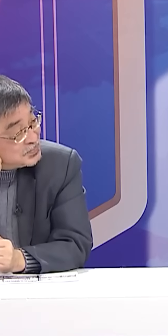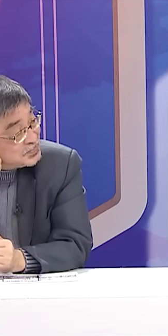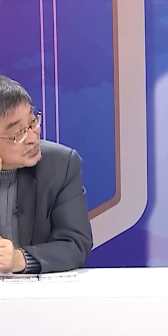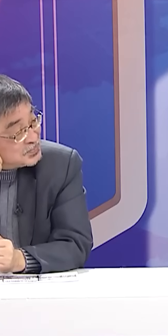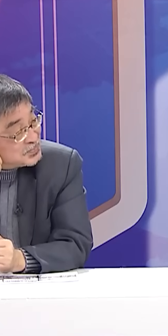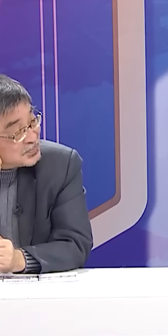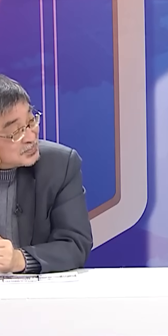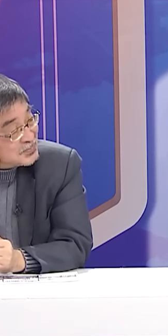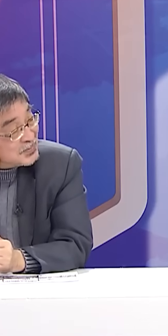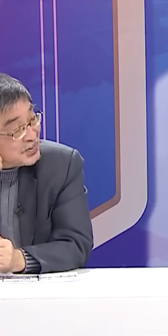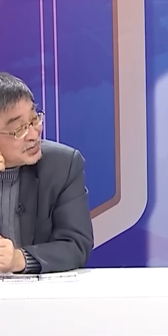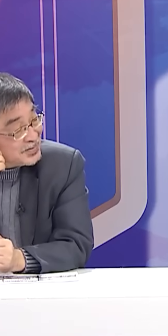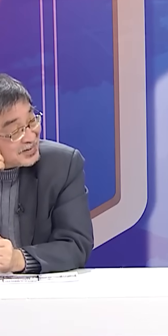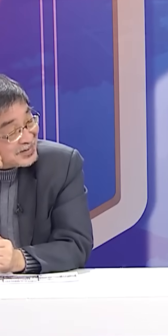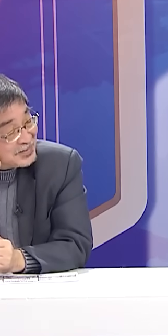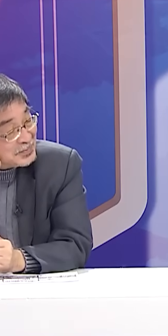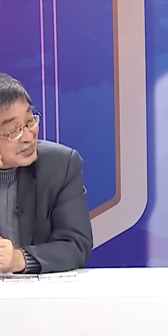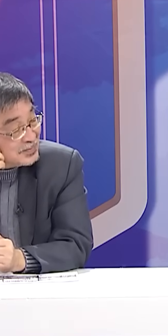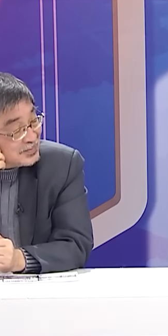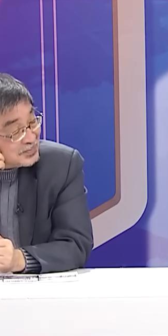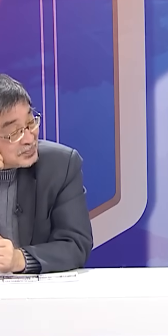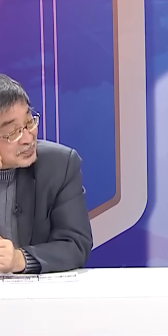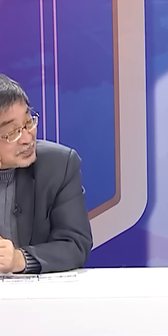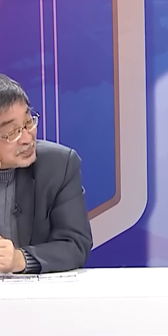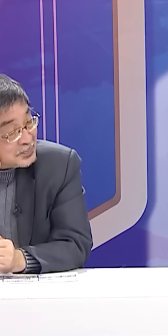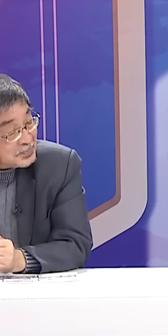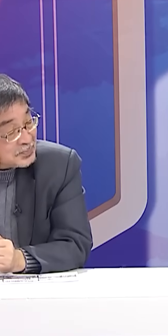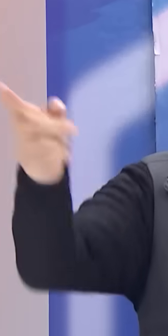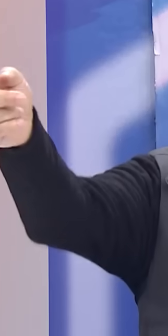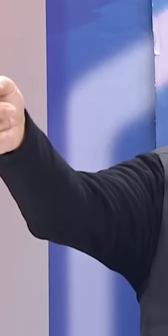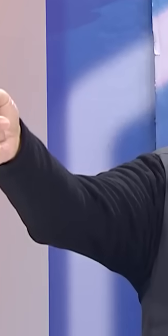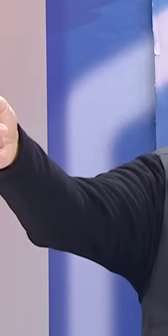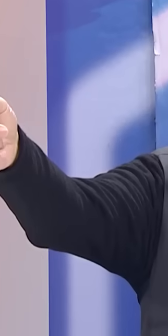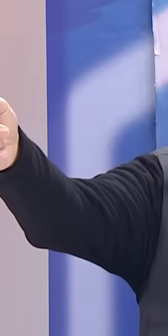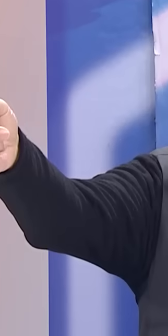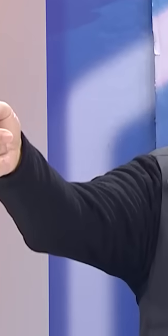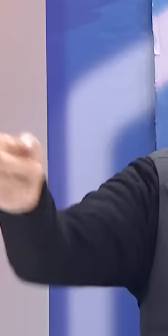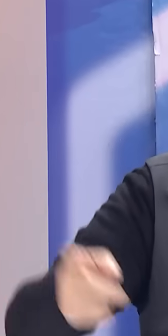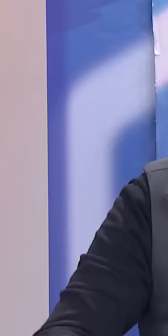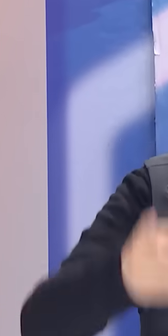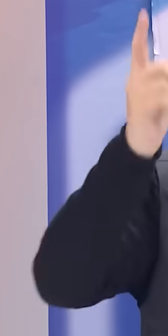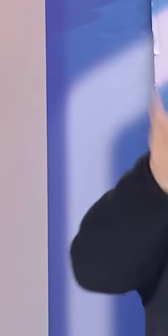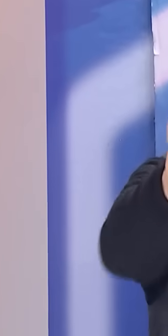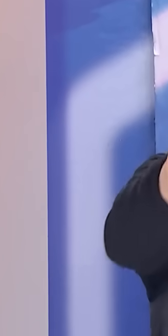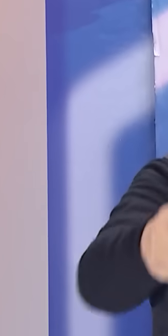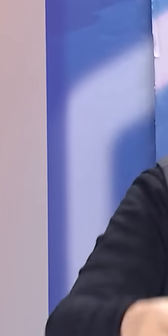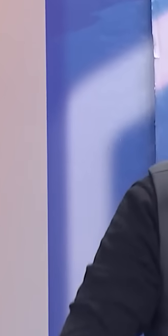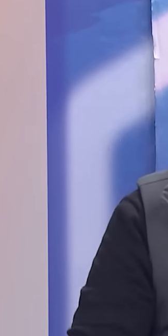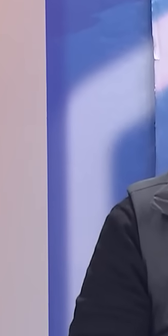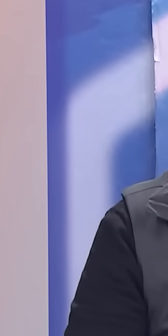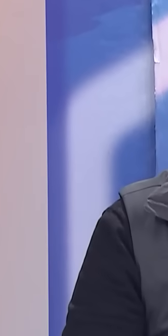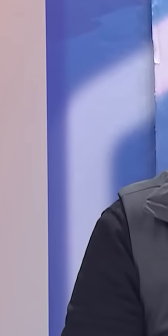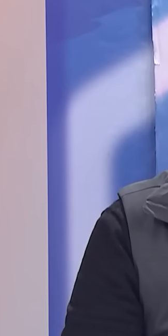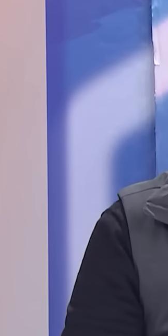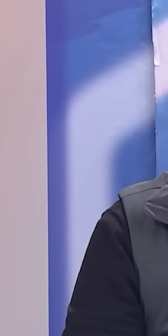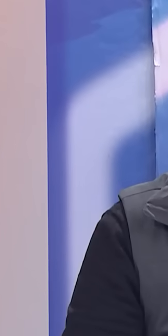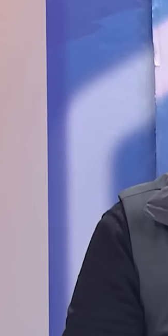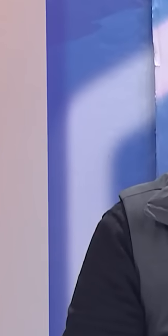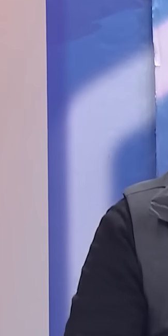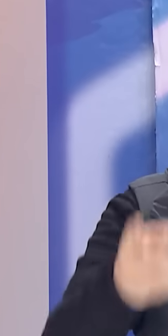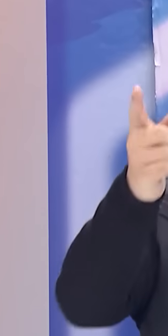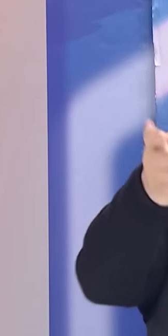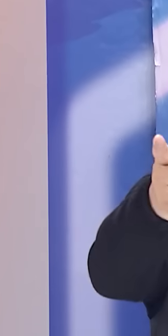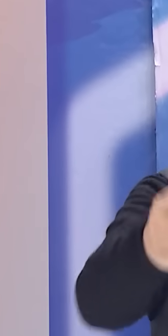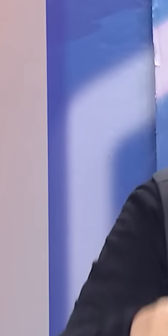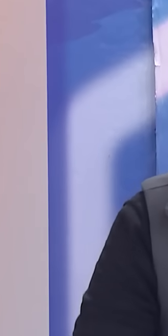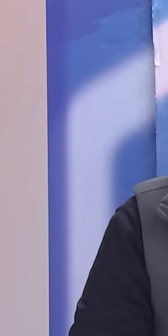没校长，台大就有校长了，对不对？然后2020年一赢立刻关新闻台，对不对？涉违法开始努力查大家水表，